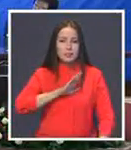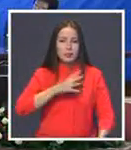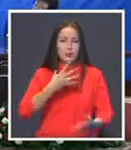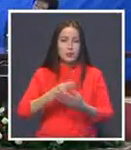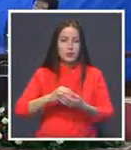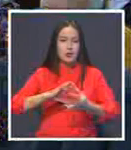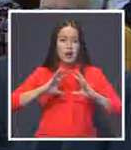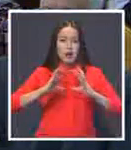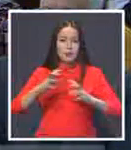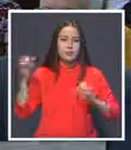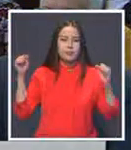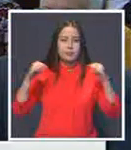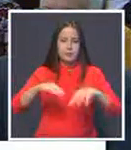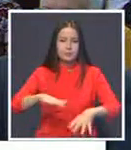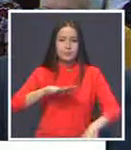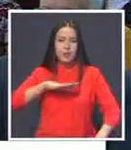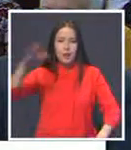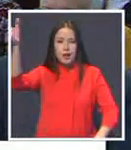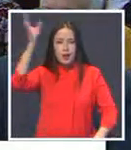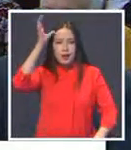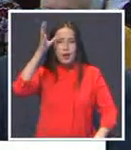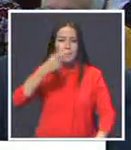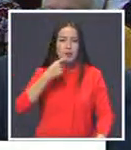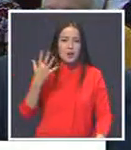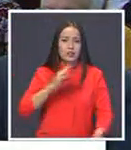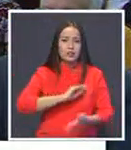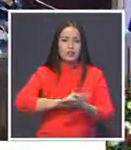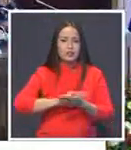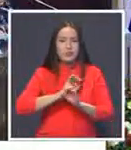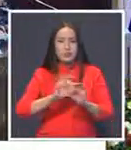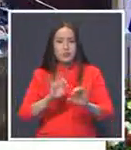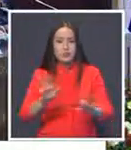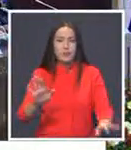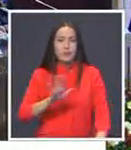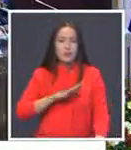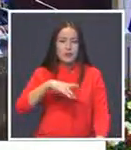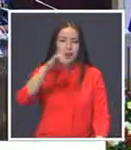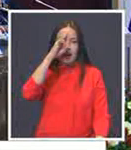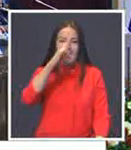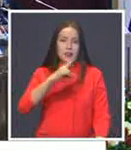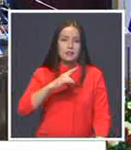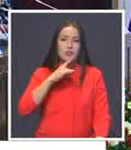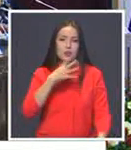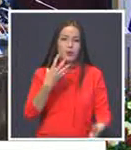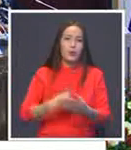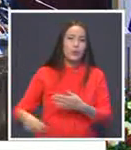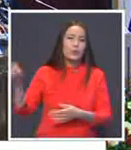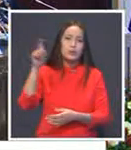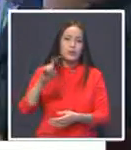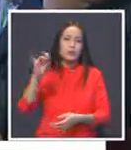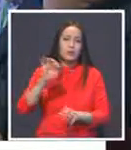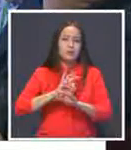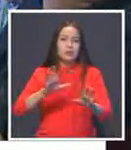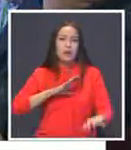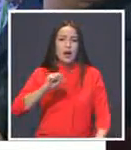әр қиырынан келген әдебиетшілер мен ғалымдар баяндама оқып, қазақ әдебиетінің өткен өнегесі мен кемел келешегін сөз етті. Олардың айтуынша,